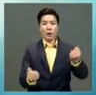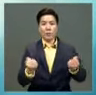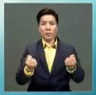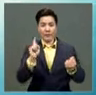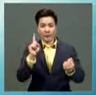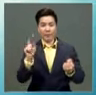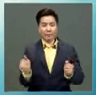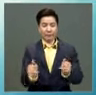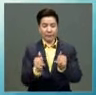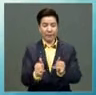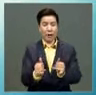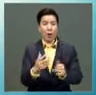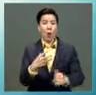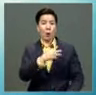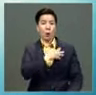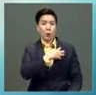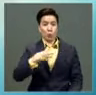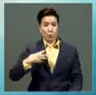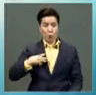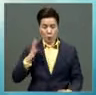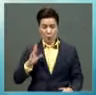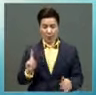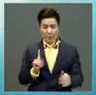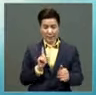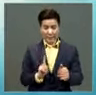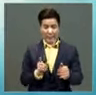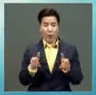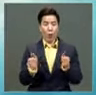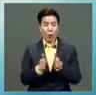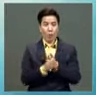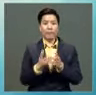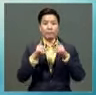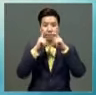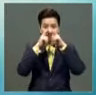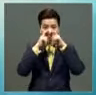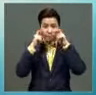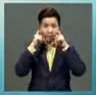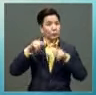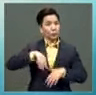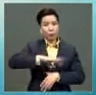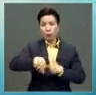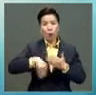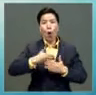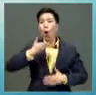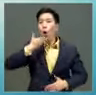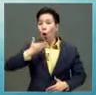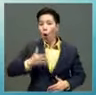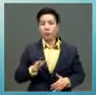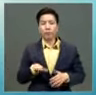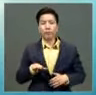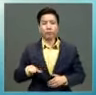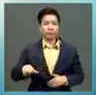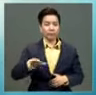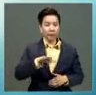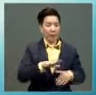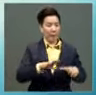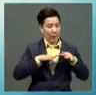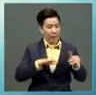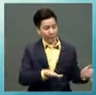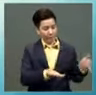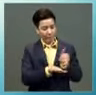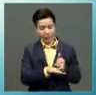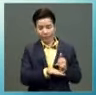คนและเจ้าหน้าที่ทูต1คนซึ่งใส่หน้ากากอนามัยตลอดเดินทางไปที่พักอาศัย